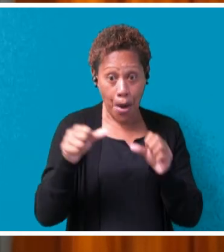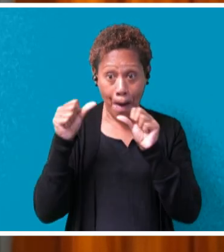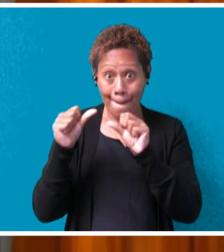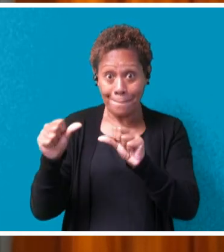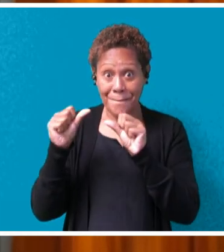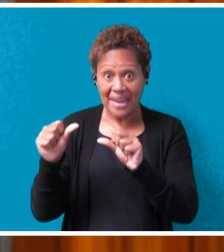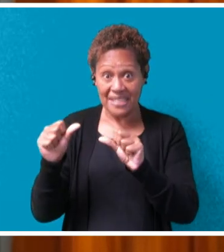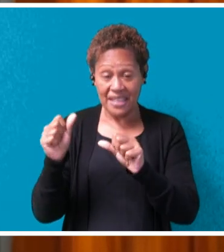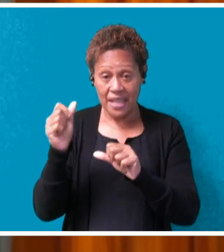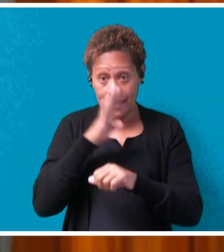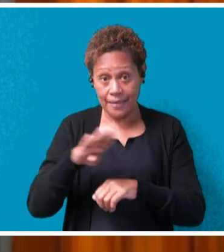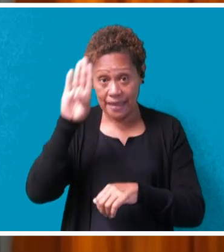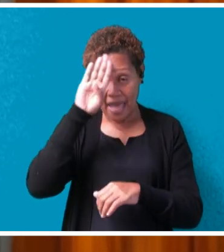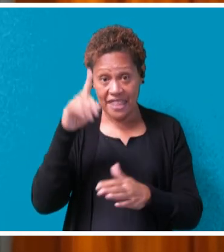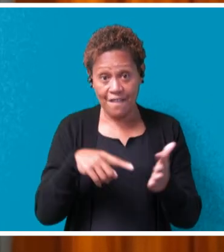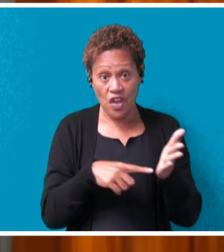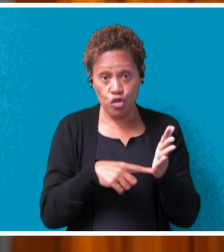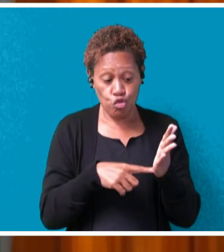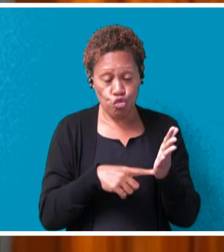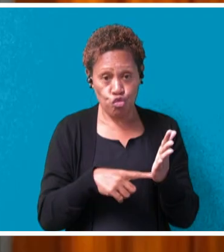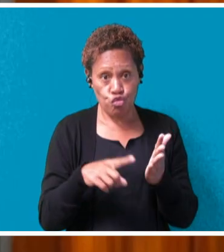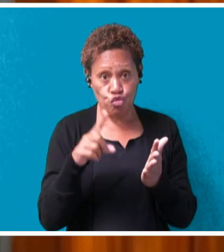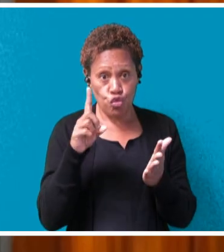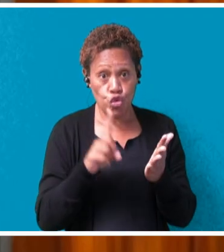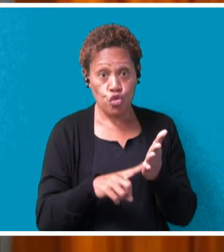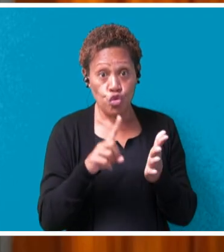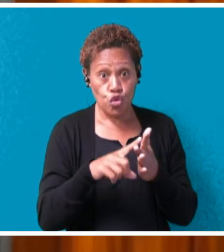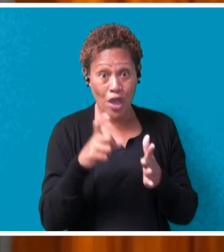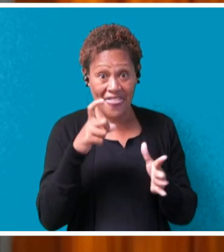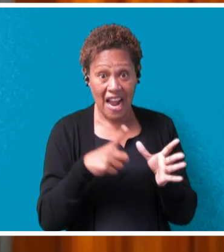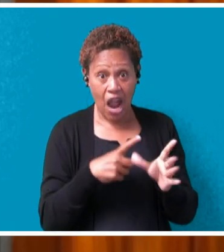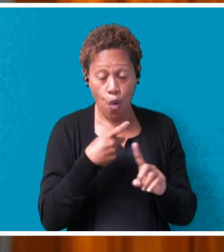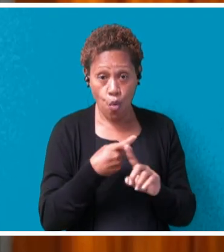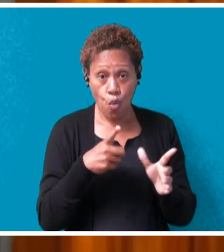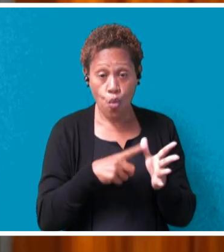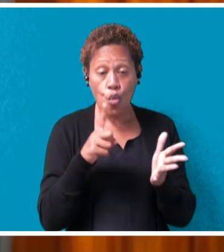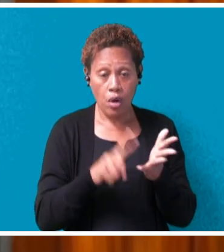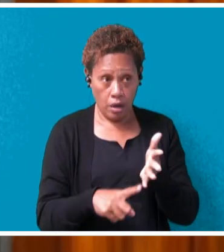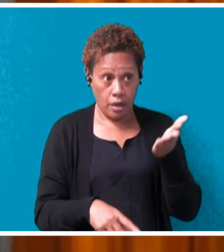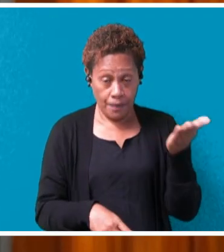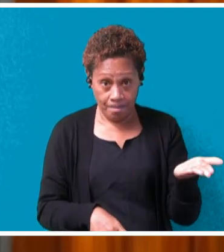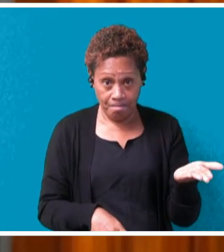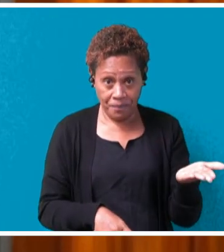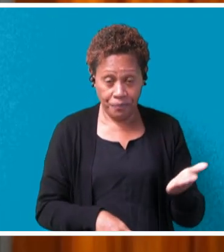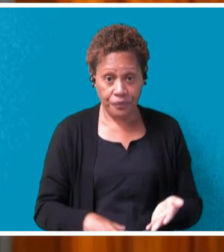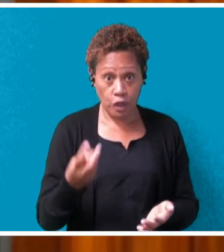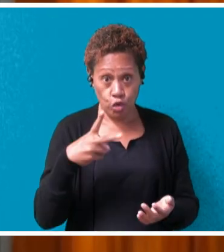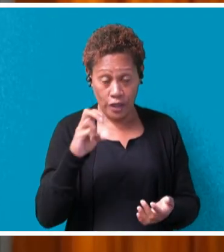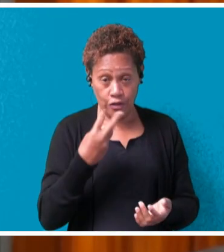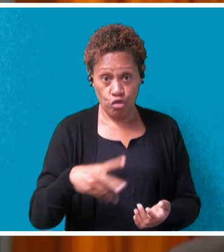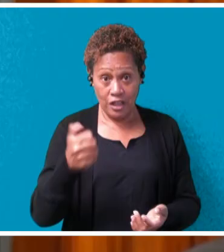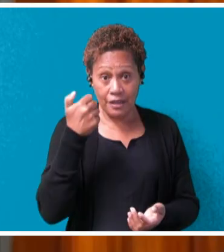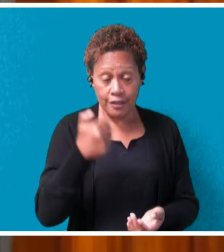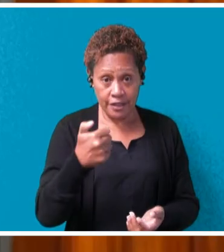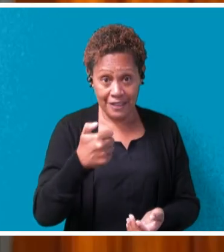na tuya kaw. Non dolam sa tiyo na bosa lawa ni katini ka ono ni February. Ronondolo of roso Parliament kaono, 2026, ni sanang karabi sa